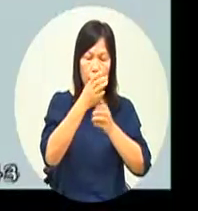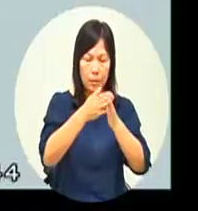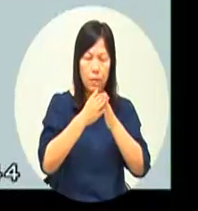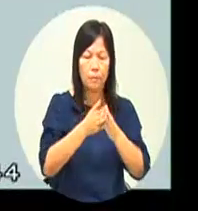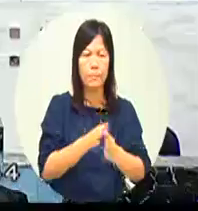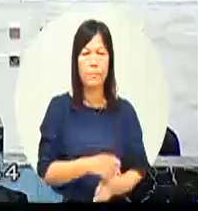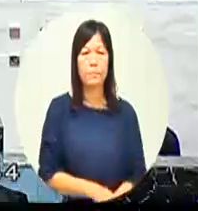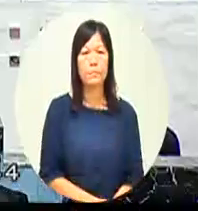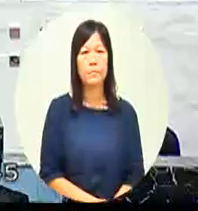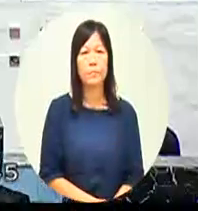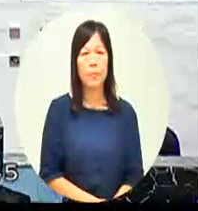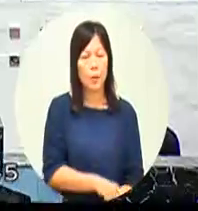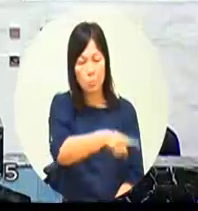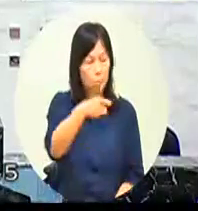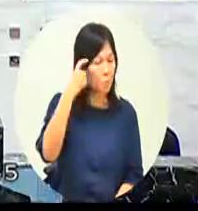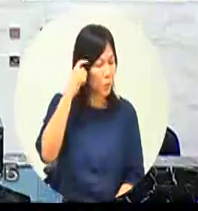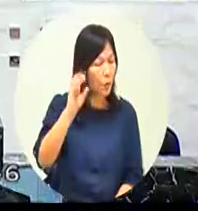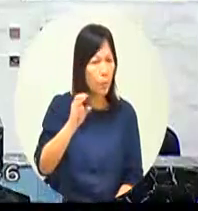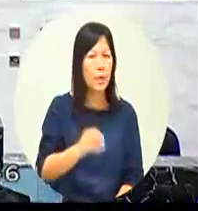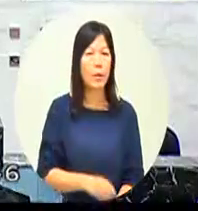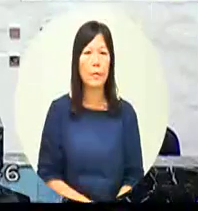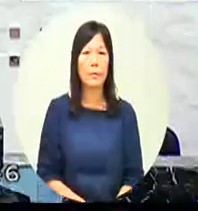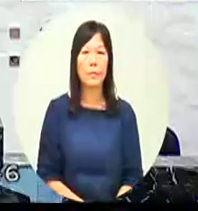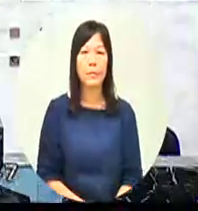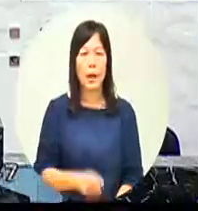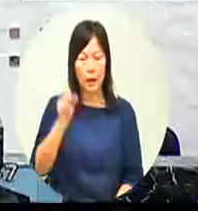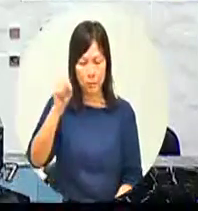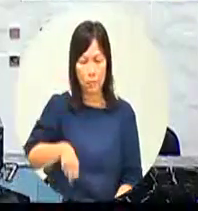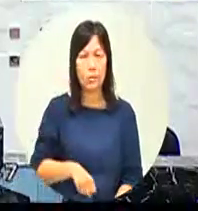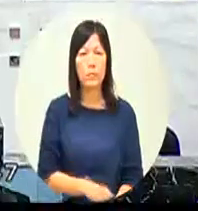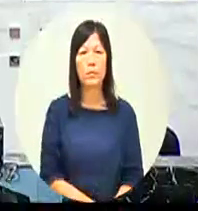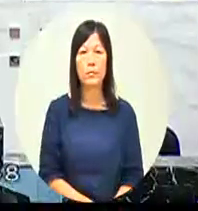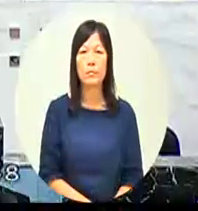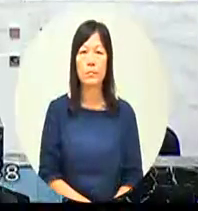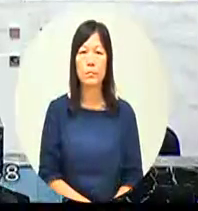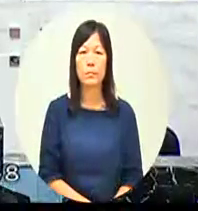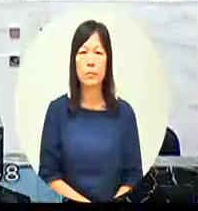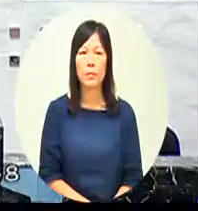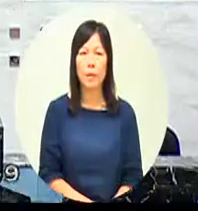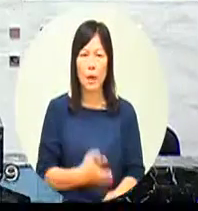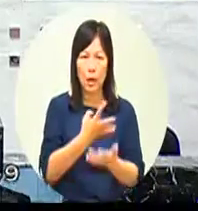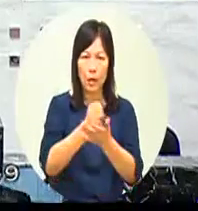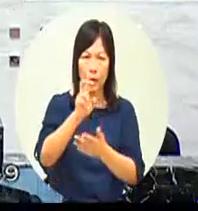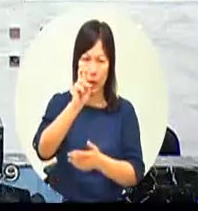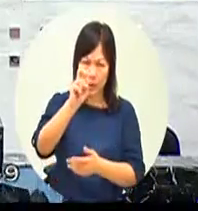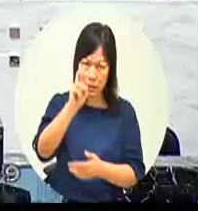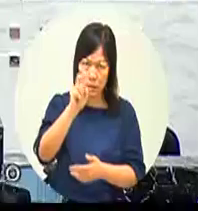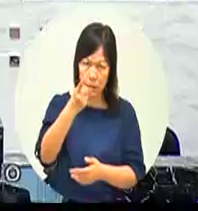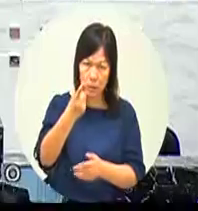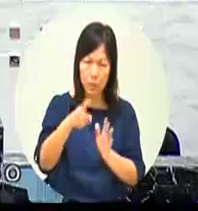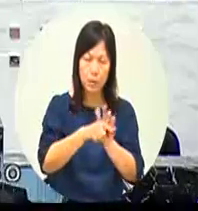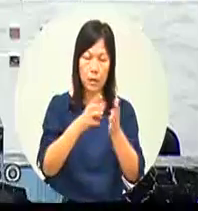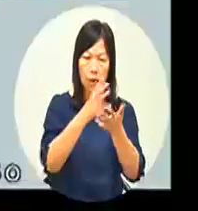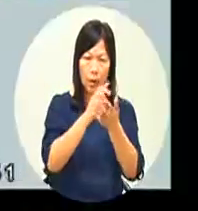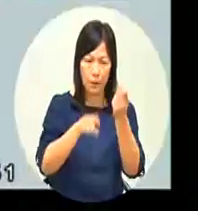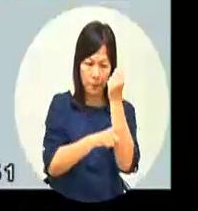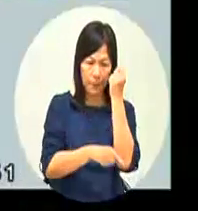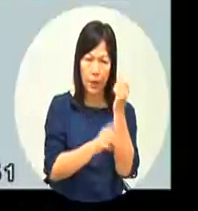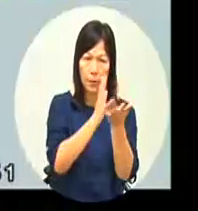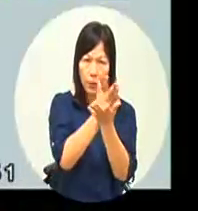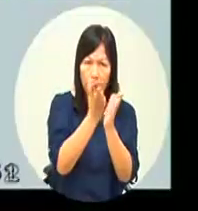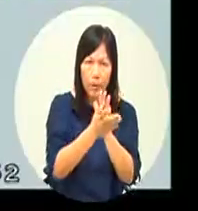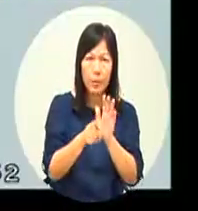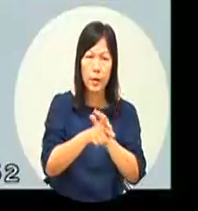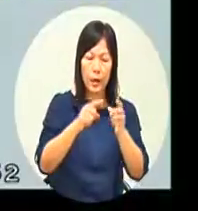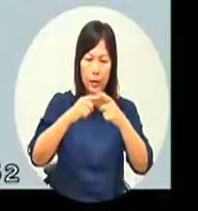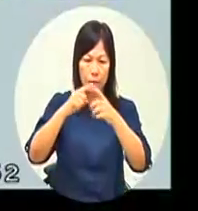讨论。 各位同仁们意见，准予备查。 案号二十一类别法规报告机关高